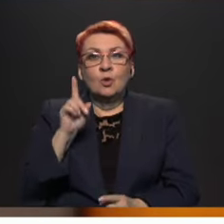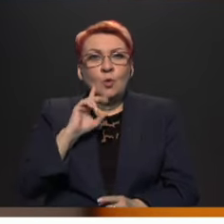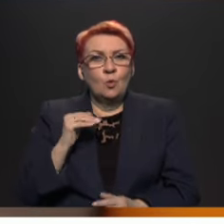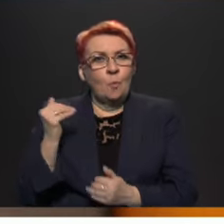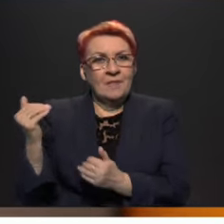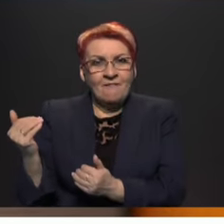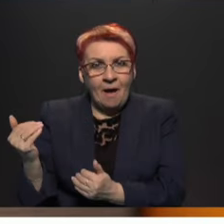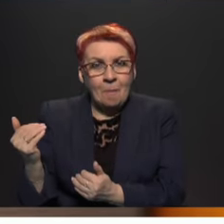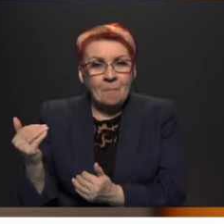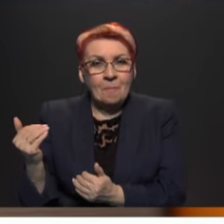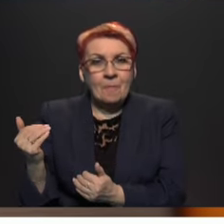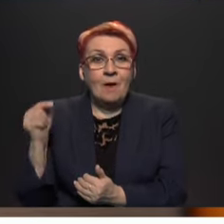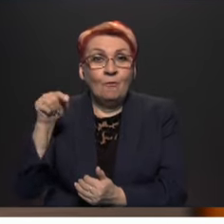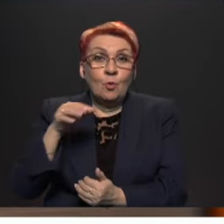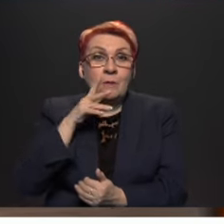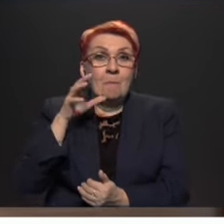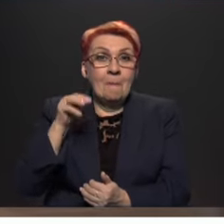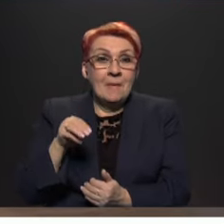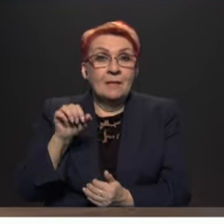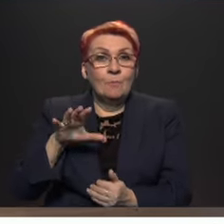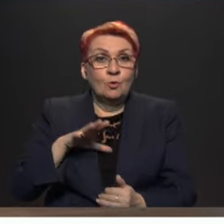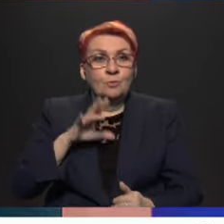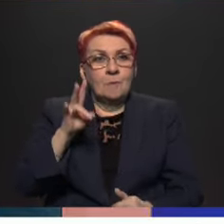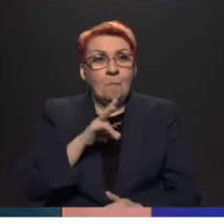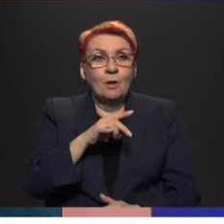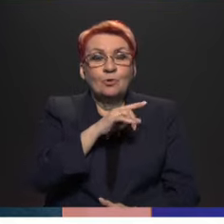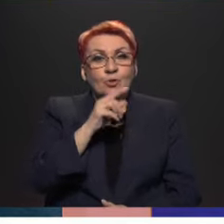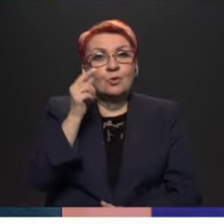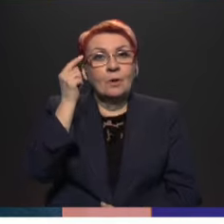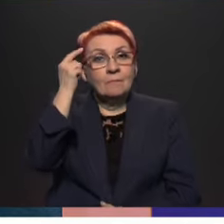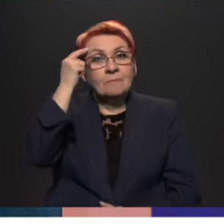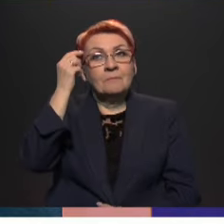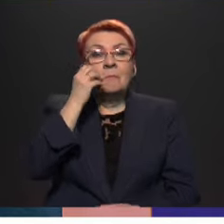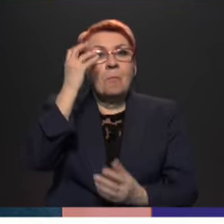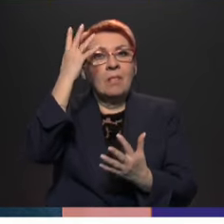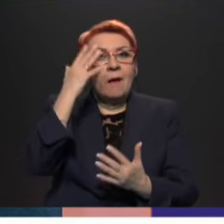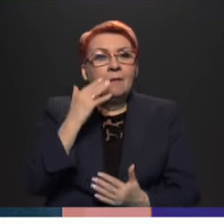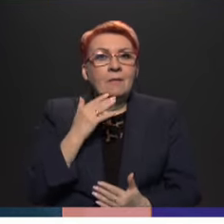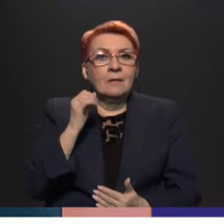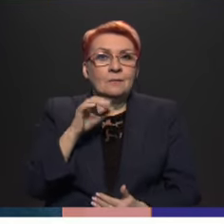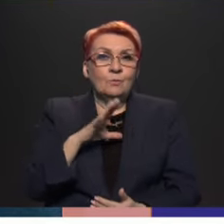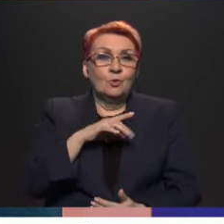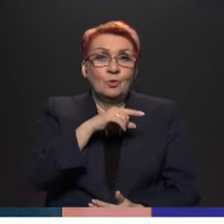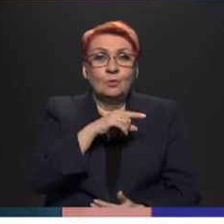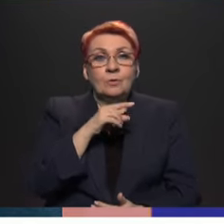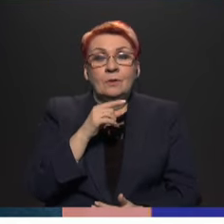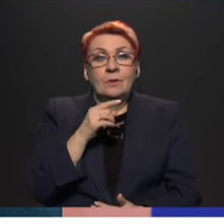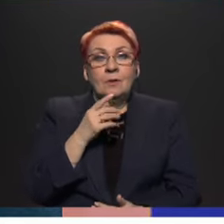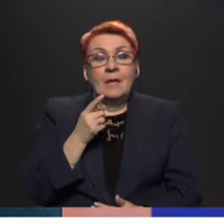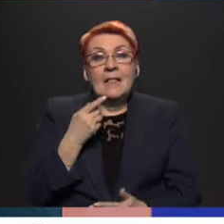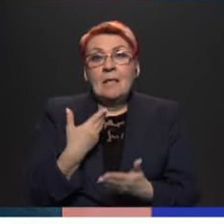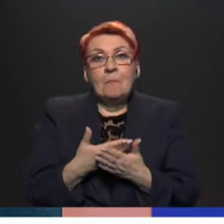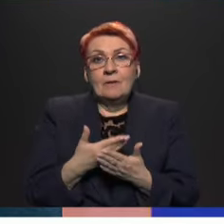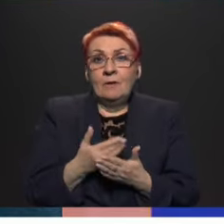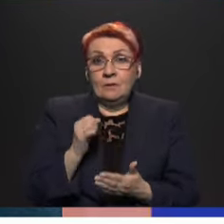человека, именно в тот момент вот батюшку осенил благодать. Ну, он, может быть, сам того не подозревает, да,